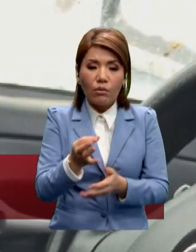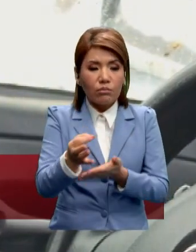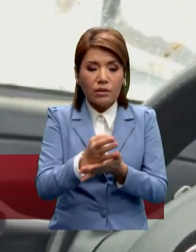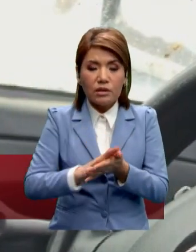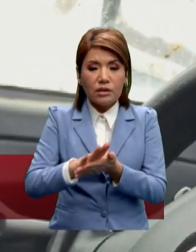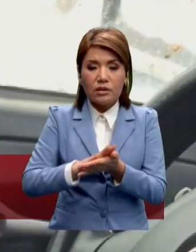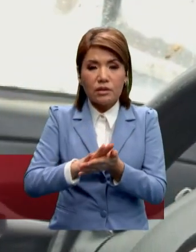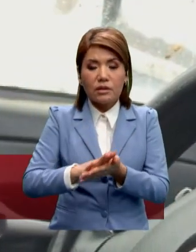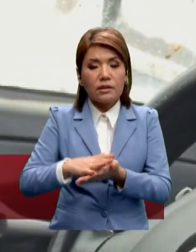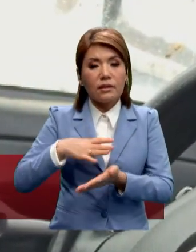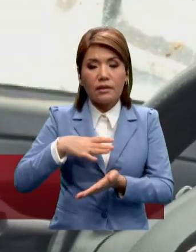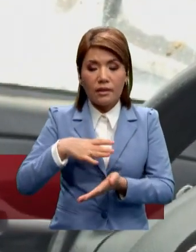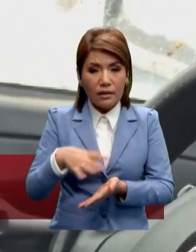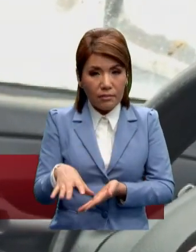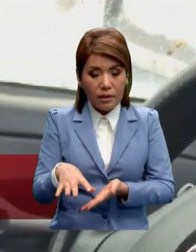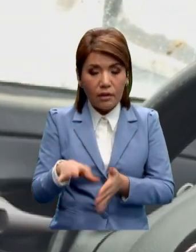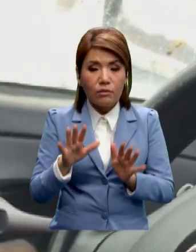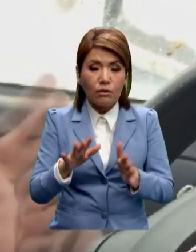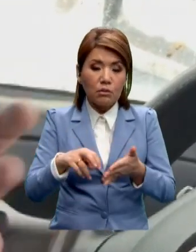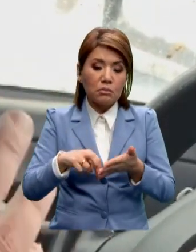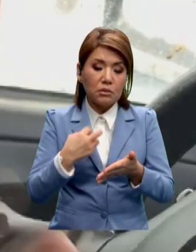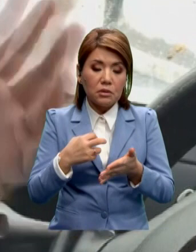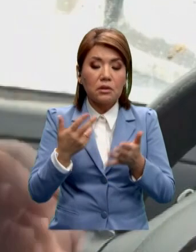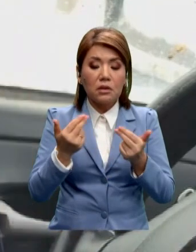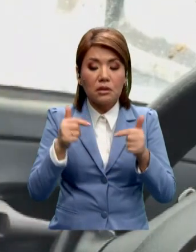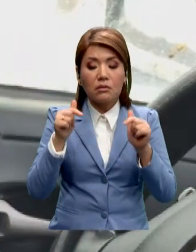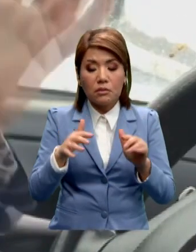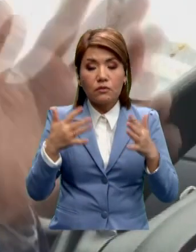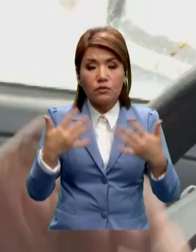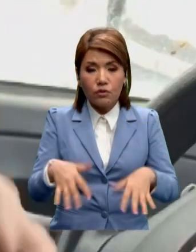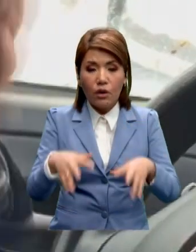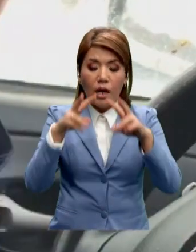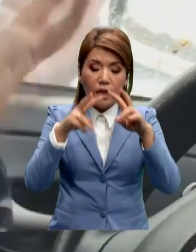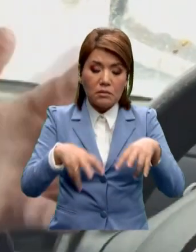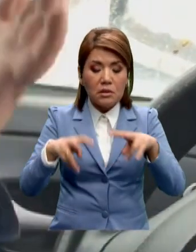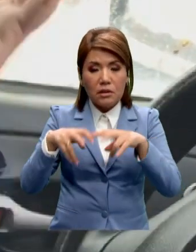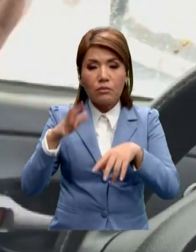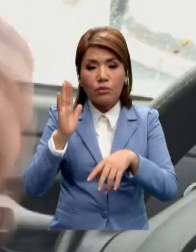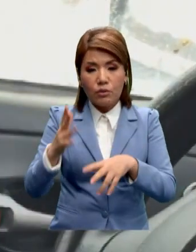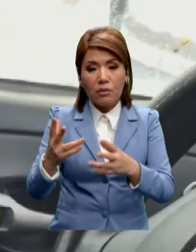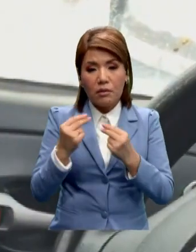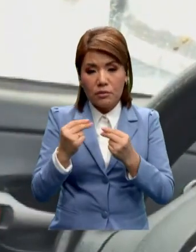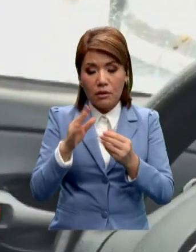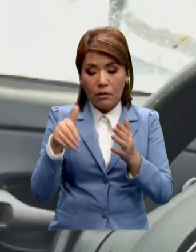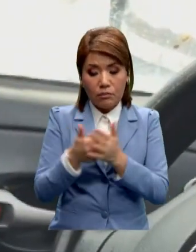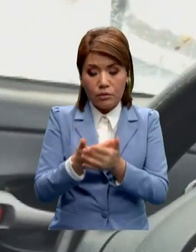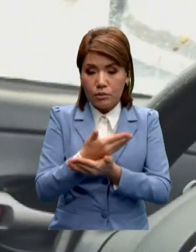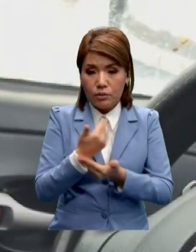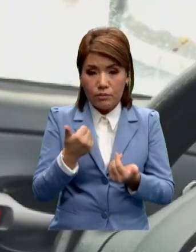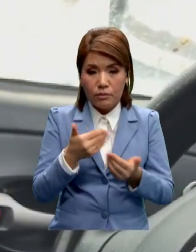никаких содержательных, вразумительных ответов. Была отписка, что принято к сведению, к рассмотрению. Пока ничего. Тупик.